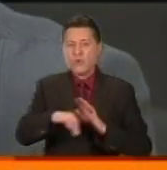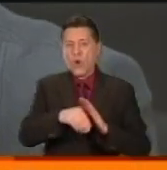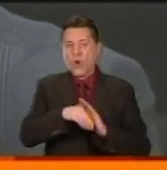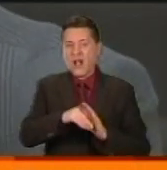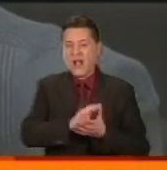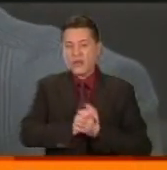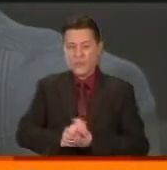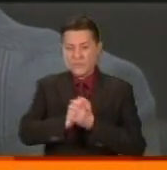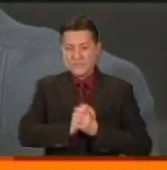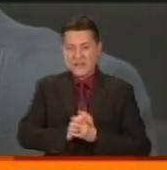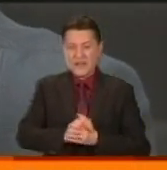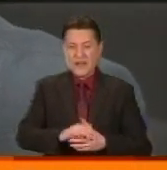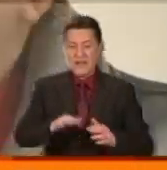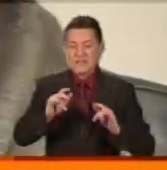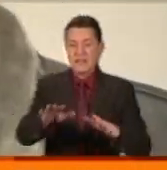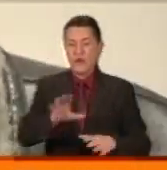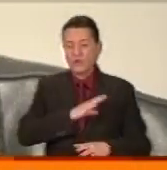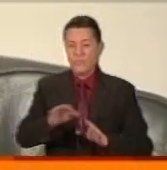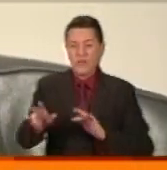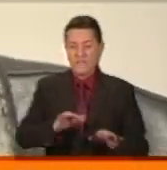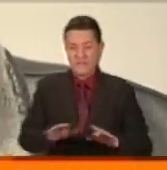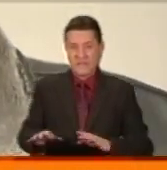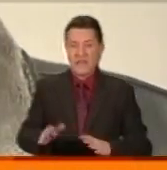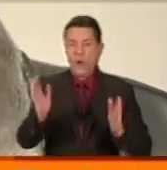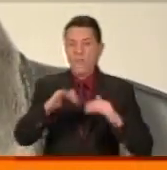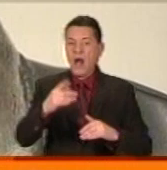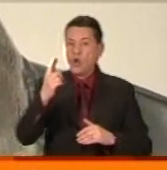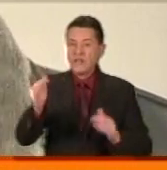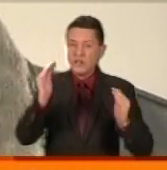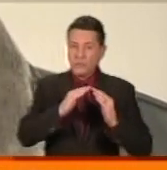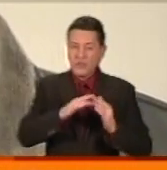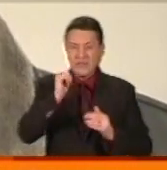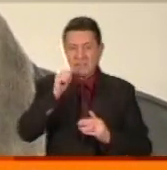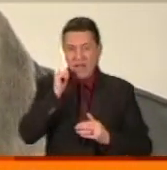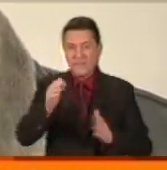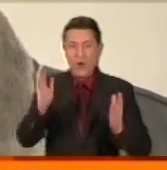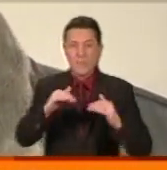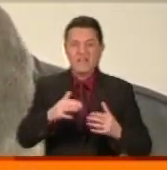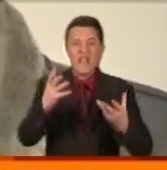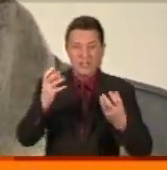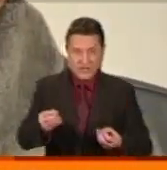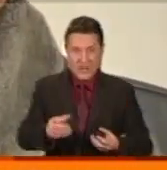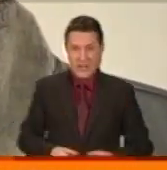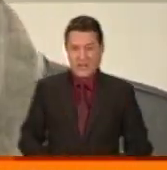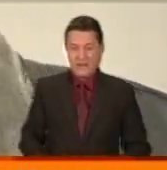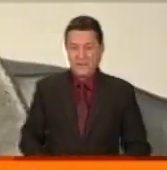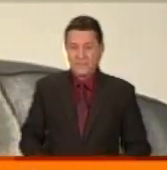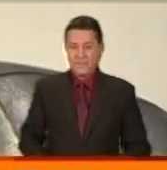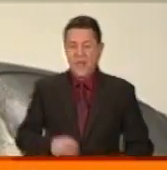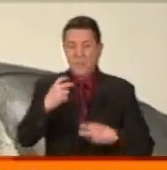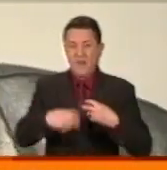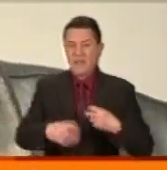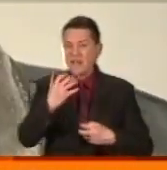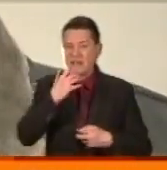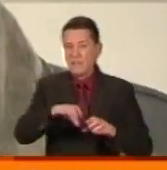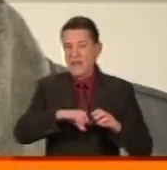вживати в межах компетенції були вжи так впав один будинок на богда завтра впаде мі уже тріщини пошли порвало теплові